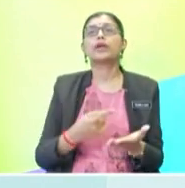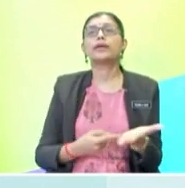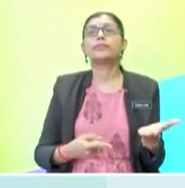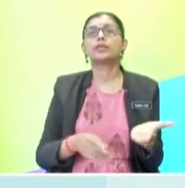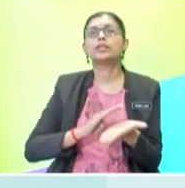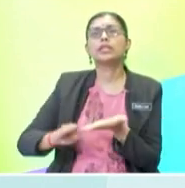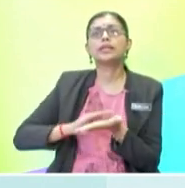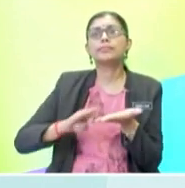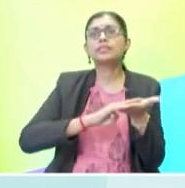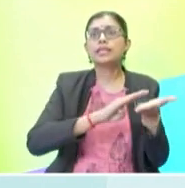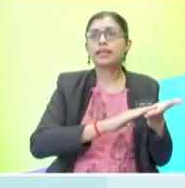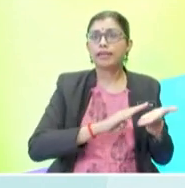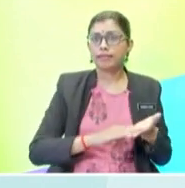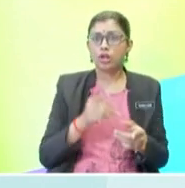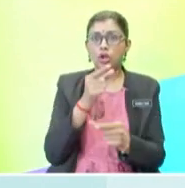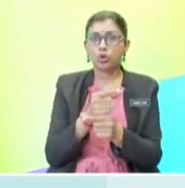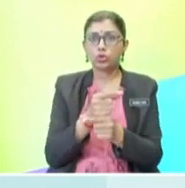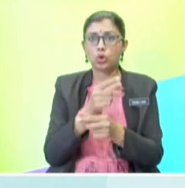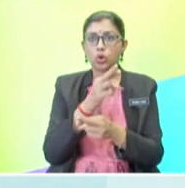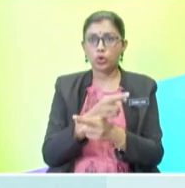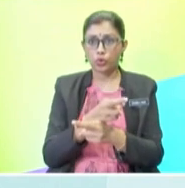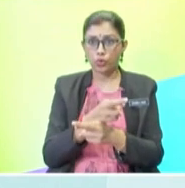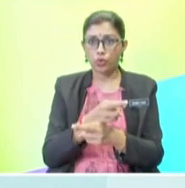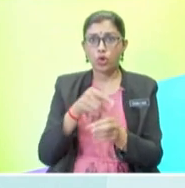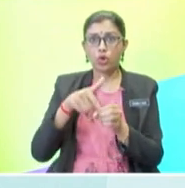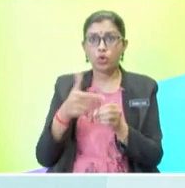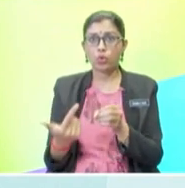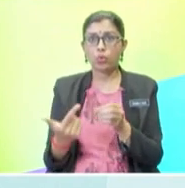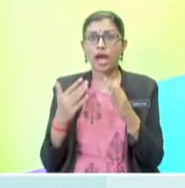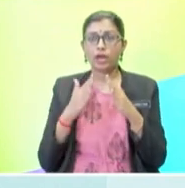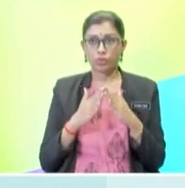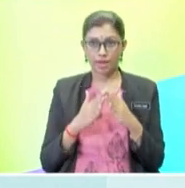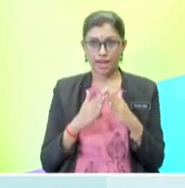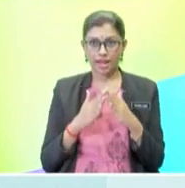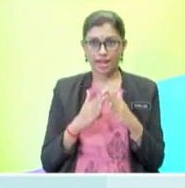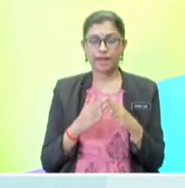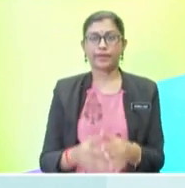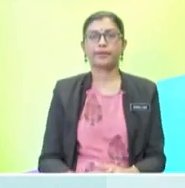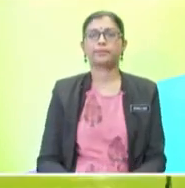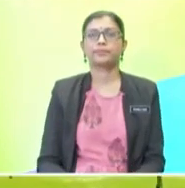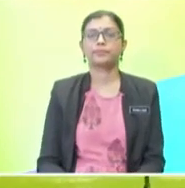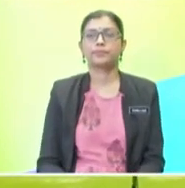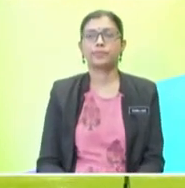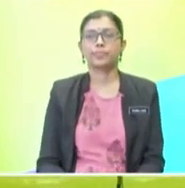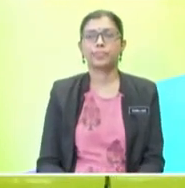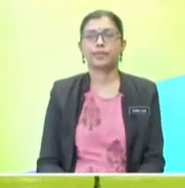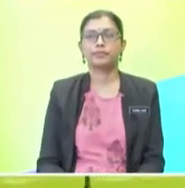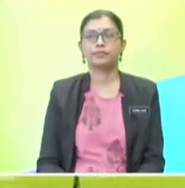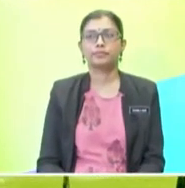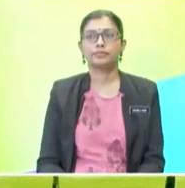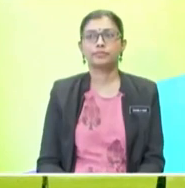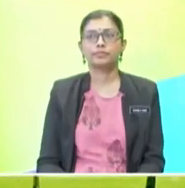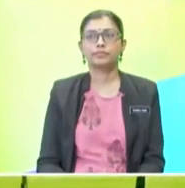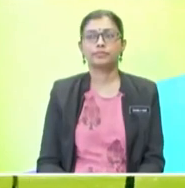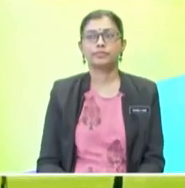siapa boleh kongsi apa aktiviti yang mereka sedang jalankan? Siapa boleh kongsi? Oh, Amar. Silakan, Amar. Silakan, Amar. Ya,